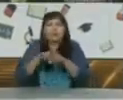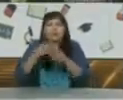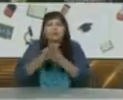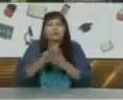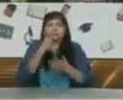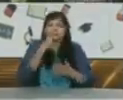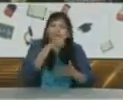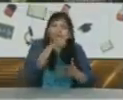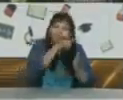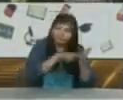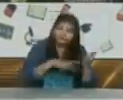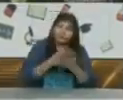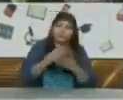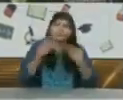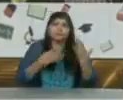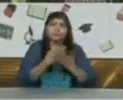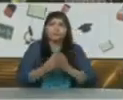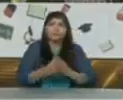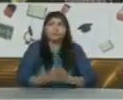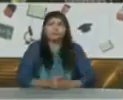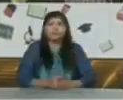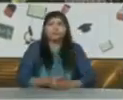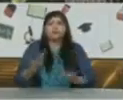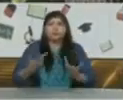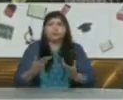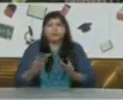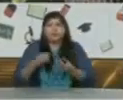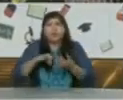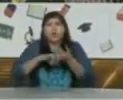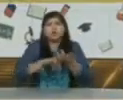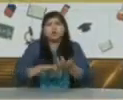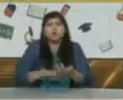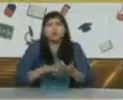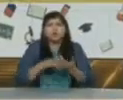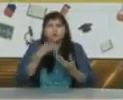गौर के साथ कुछ समाधान बता सकूं।